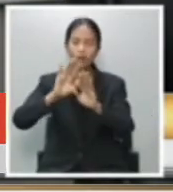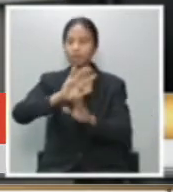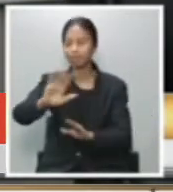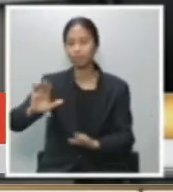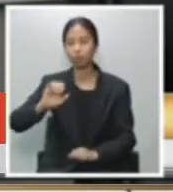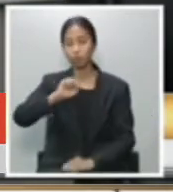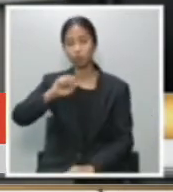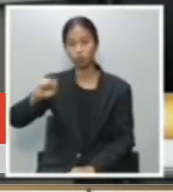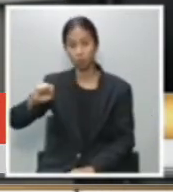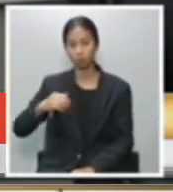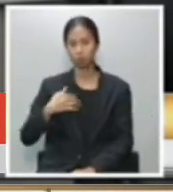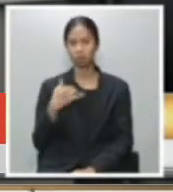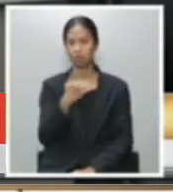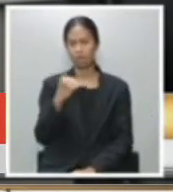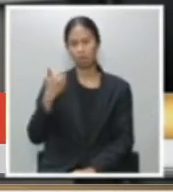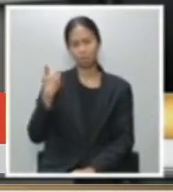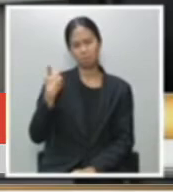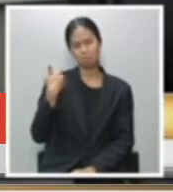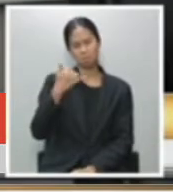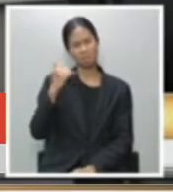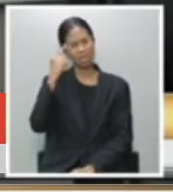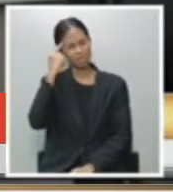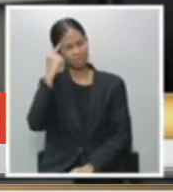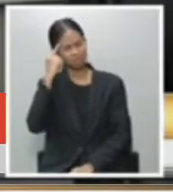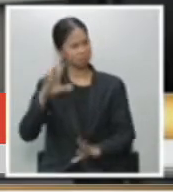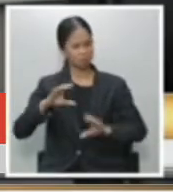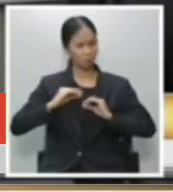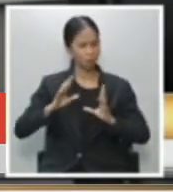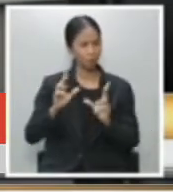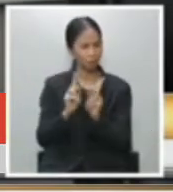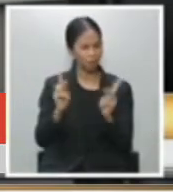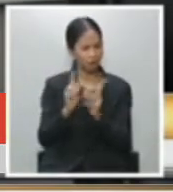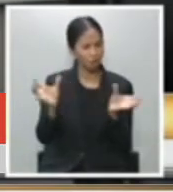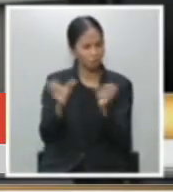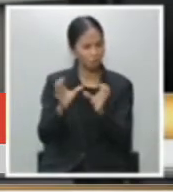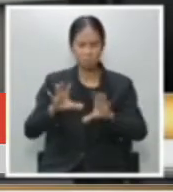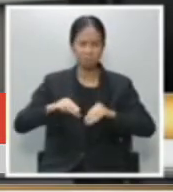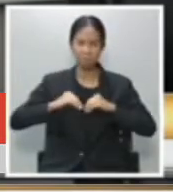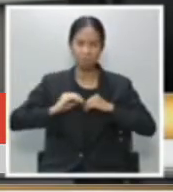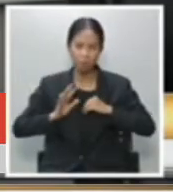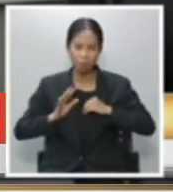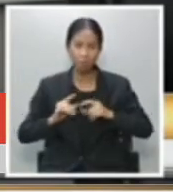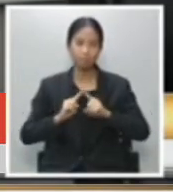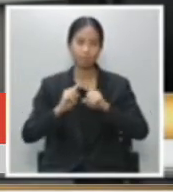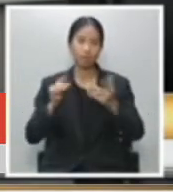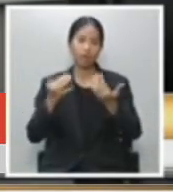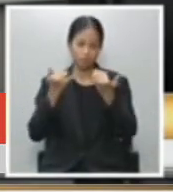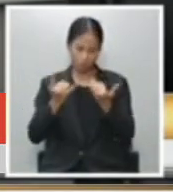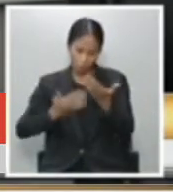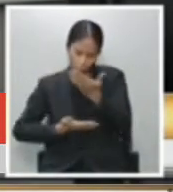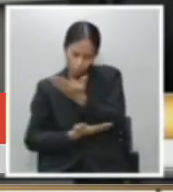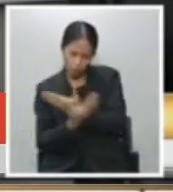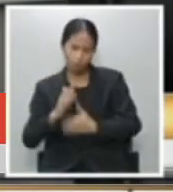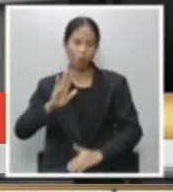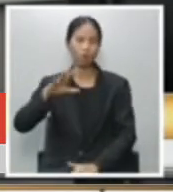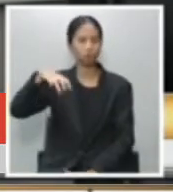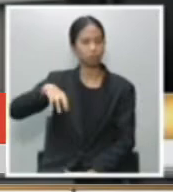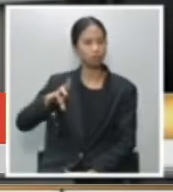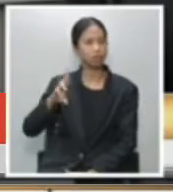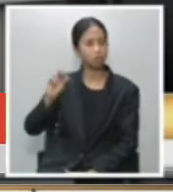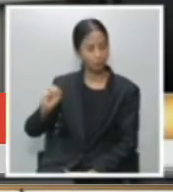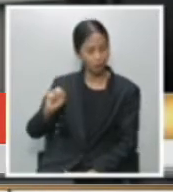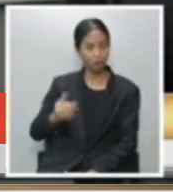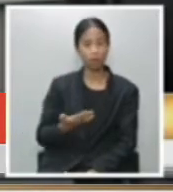ท่านจะไม่เห็นด้วยกับการตั้งกรรมาธิการแต่โอกาสนี้เป็นศักดิ์ศรีของสภาเราครับถ้าสภาเราหนาภาคการ